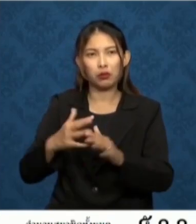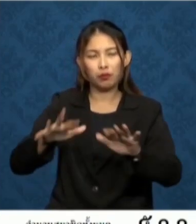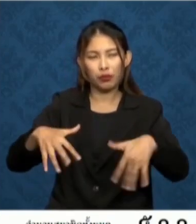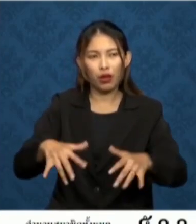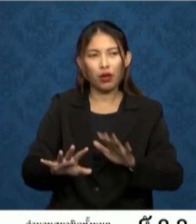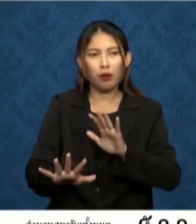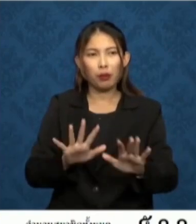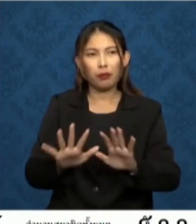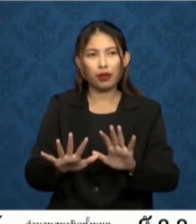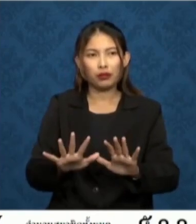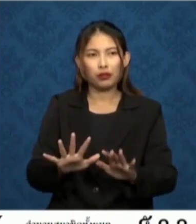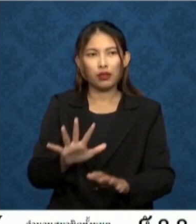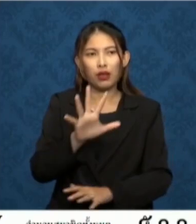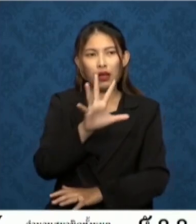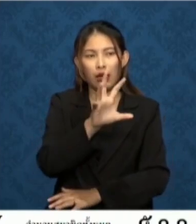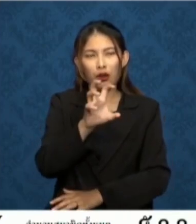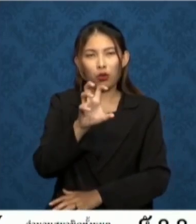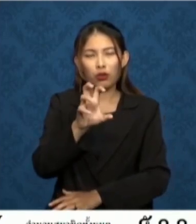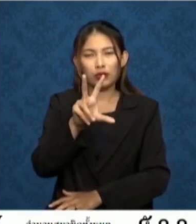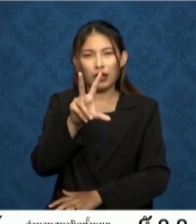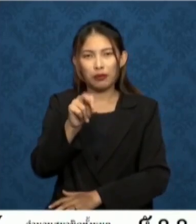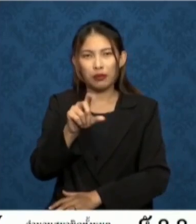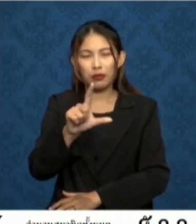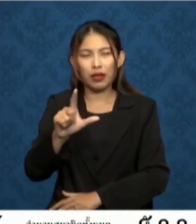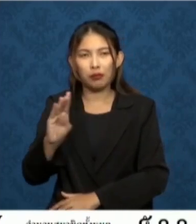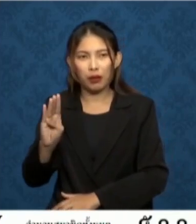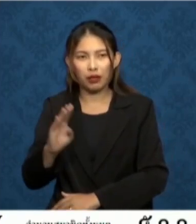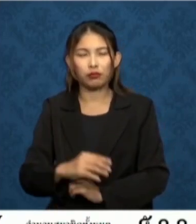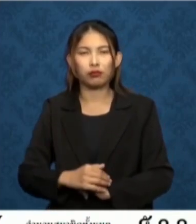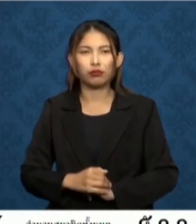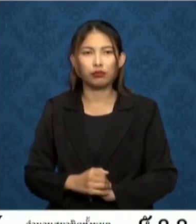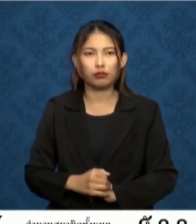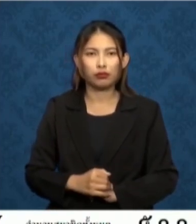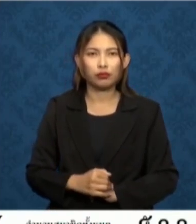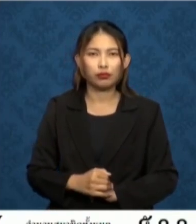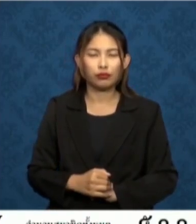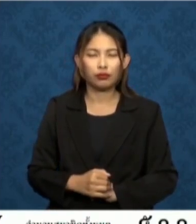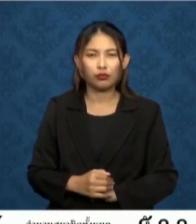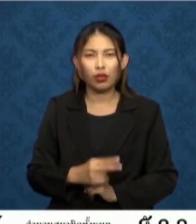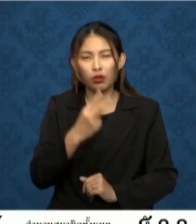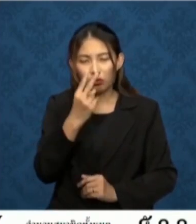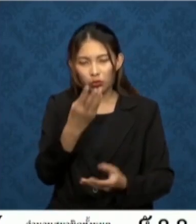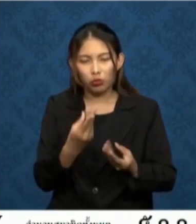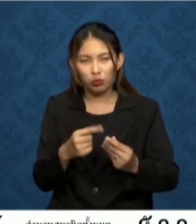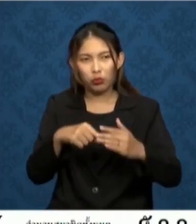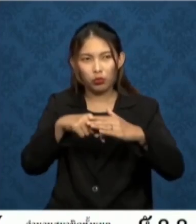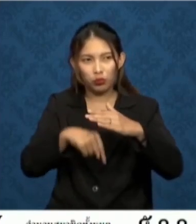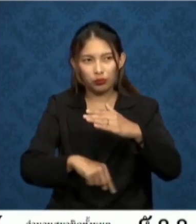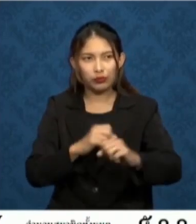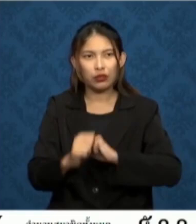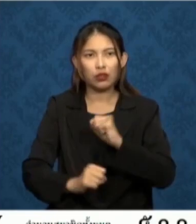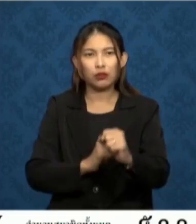กว่า530ล้านท่านประธานที่เคารพครับพอกลับมาดูรายละเอียดในปี